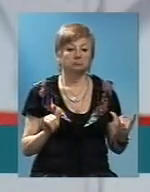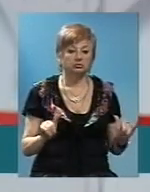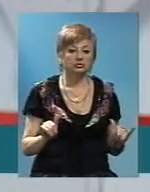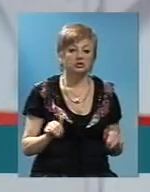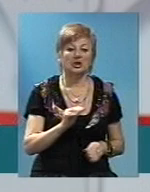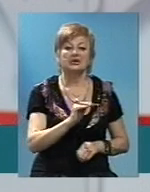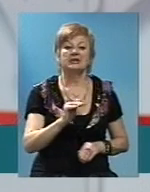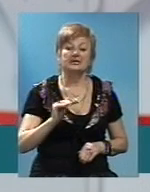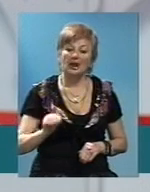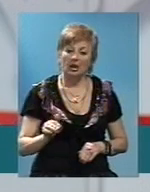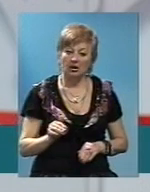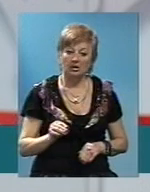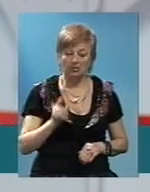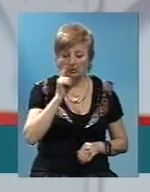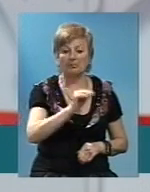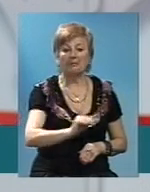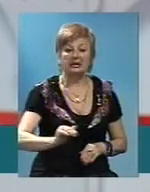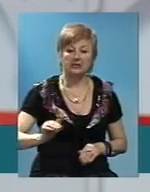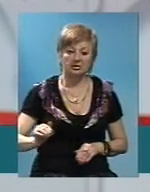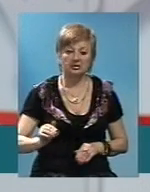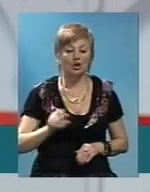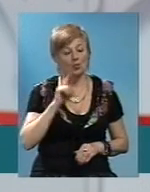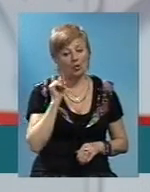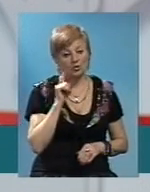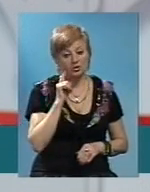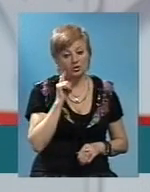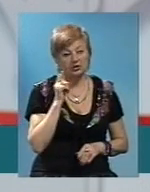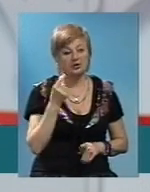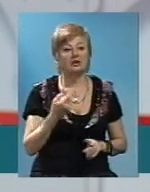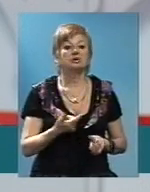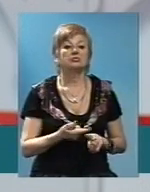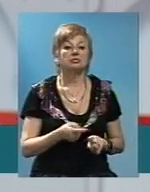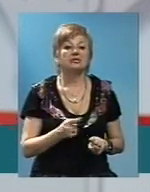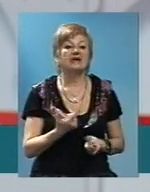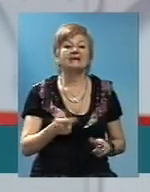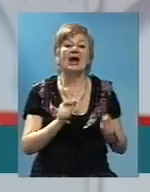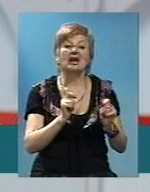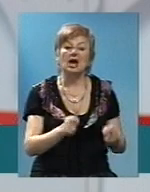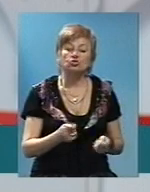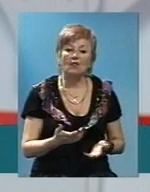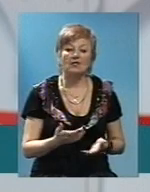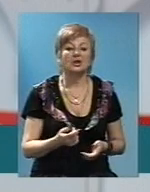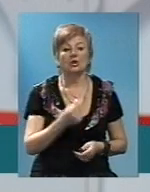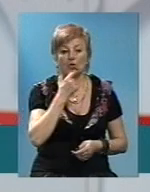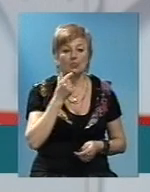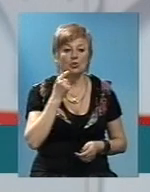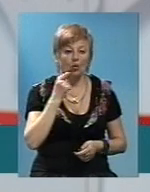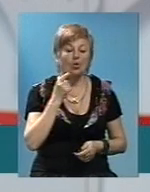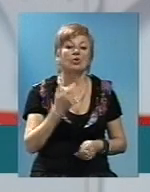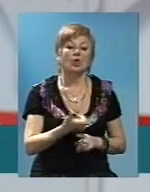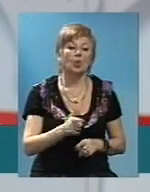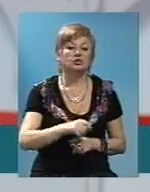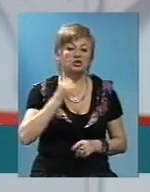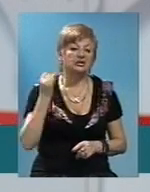розвиваючих заходів для дітей, підлітків і молоді. Це якісь грантові організації. Можу сказати, що дуже багато цікавих